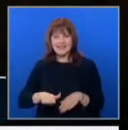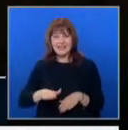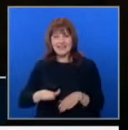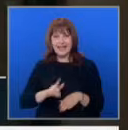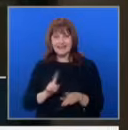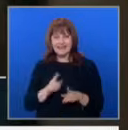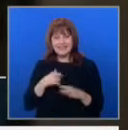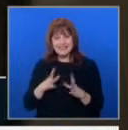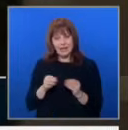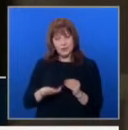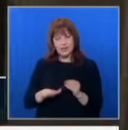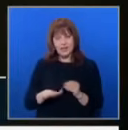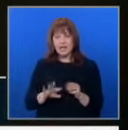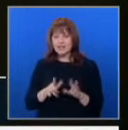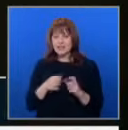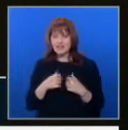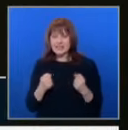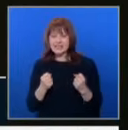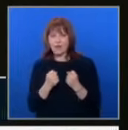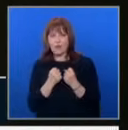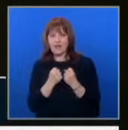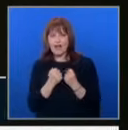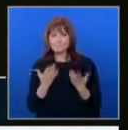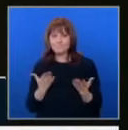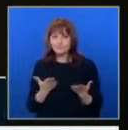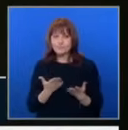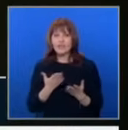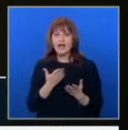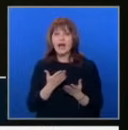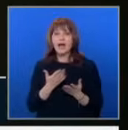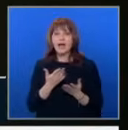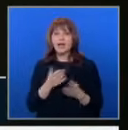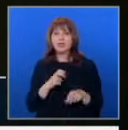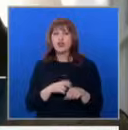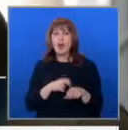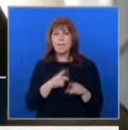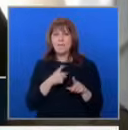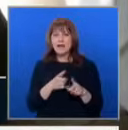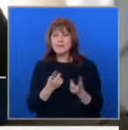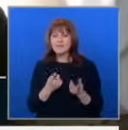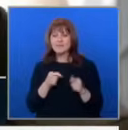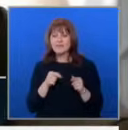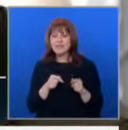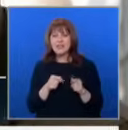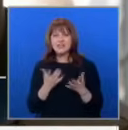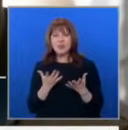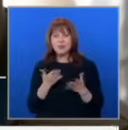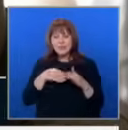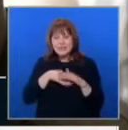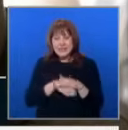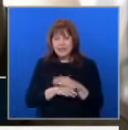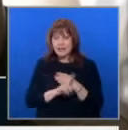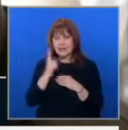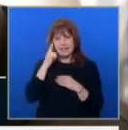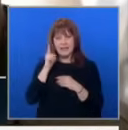деца. Към подобни страхове Влад, който е воювал в Донбас, се отнася с презрение. Тези, които се крият, не ги